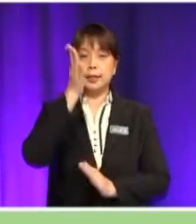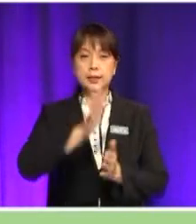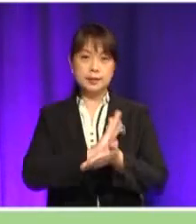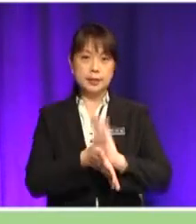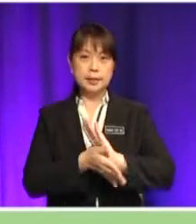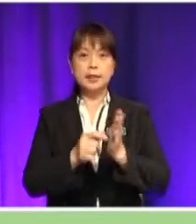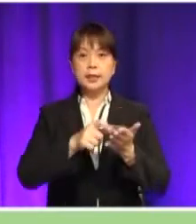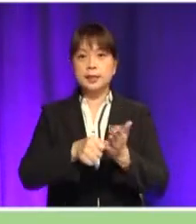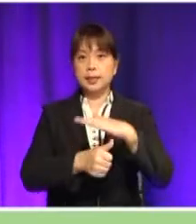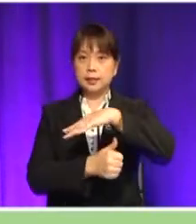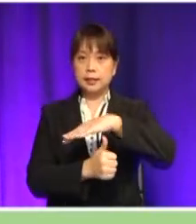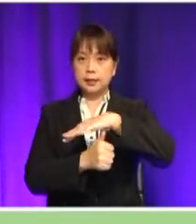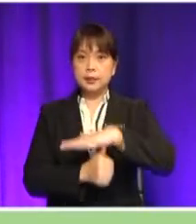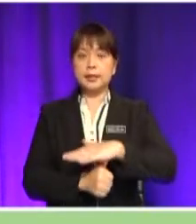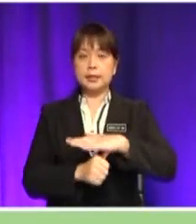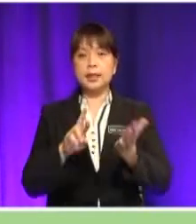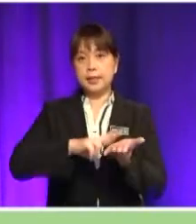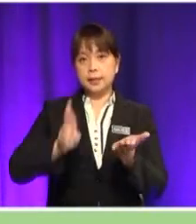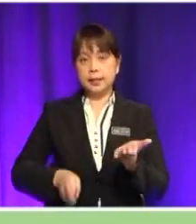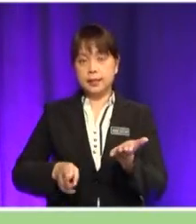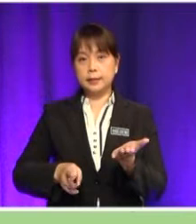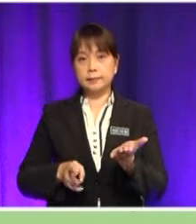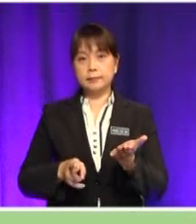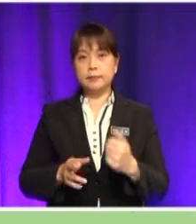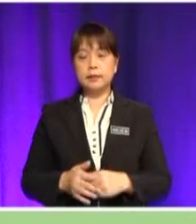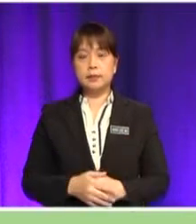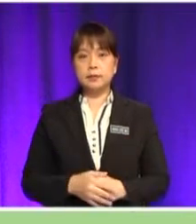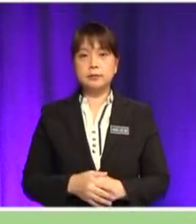tekanan di luar yang lebih tinggi akan memasak